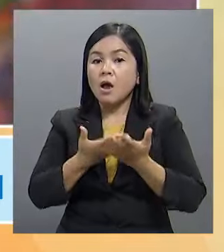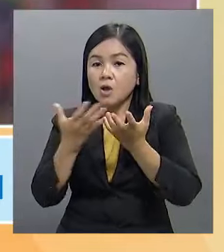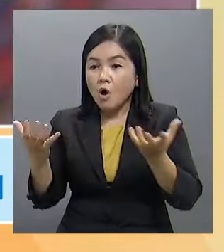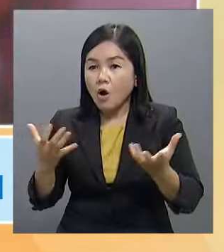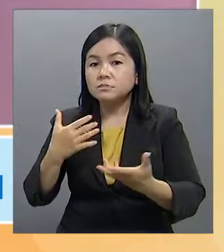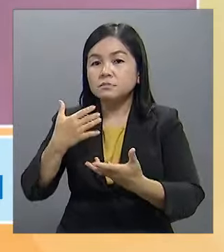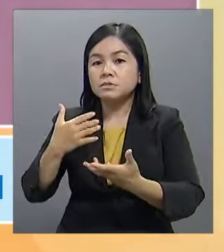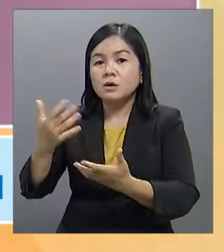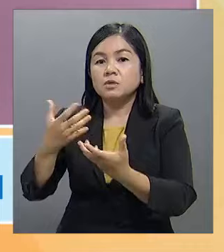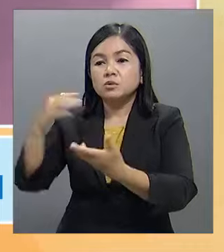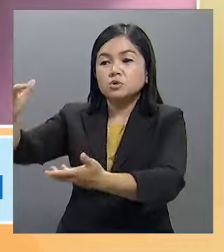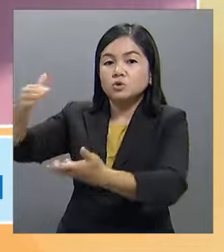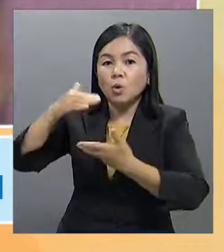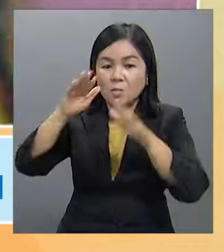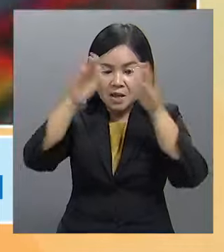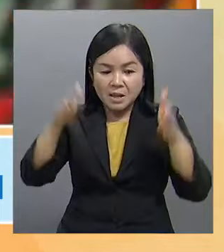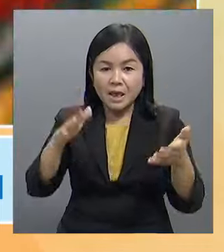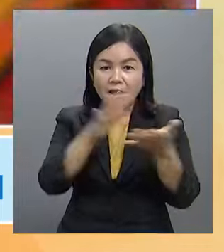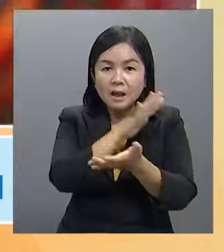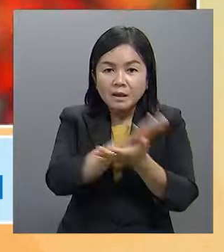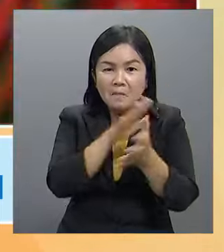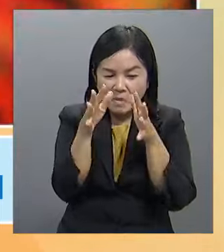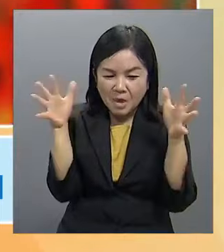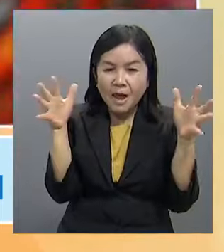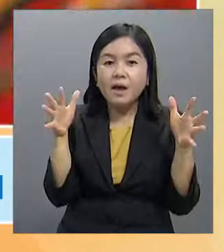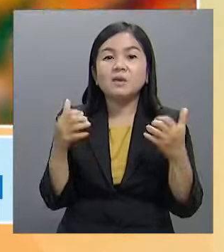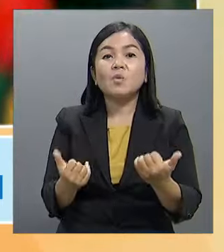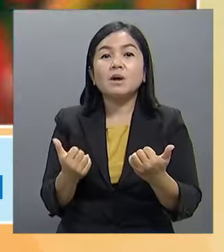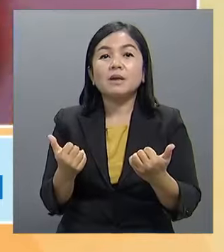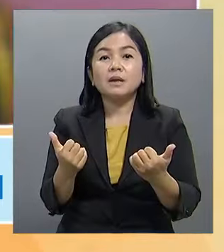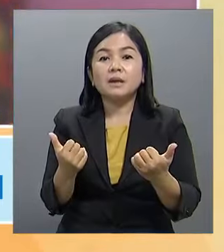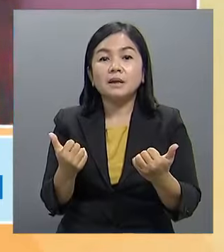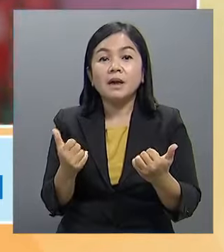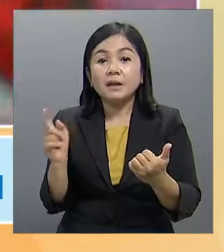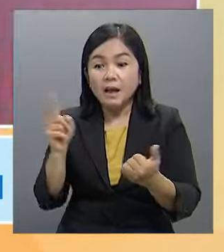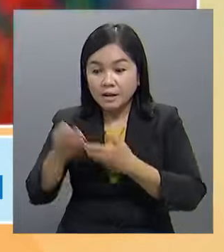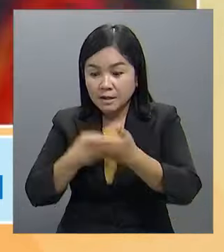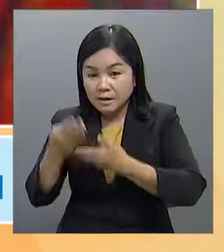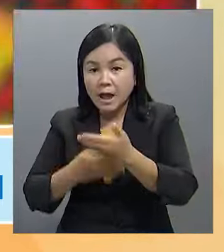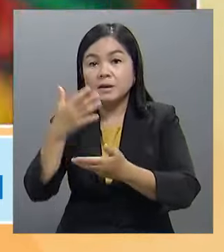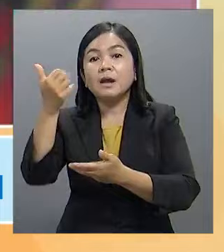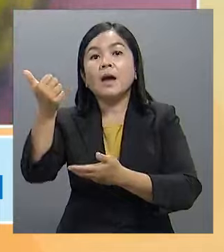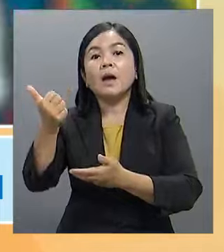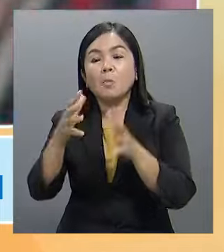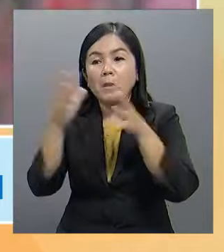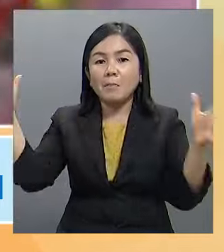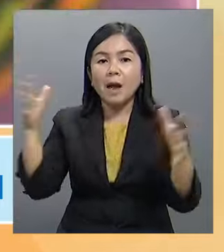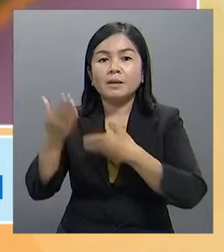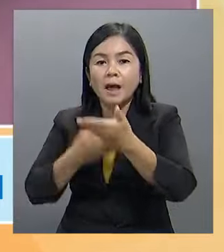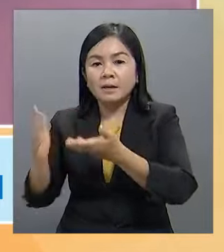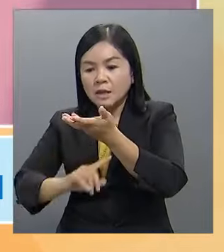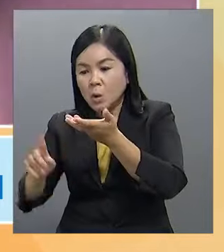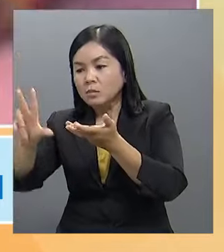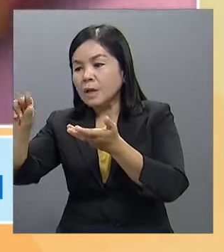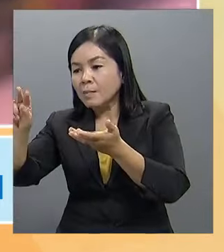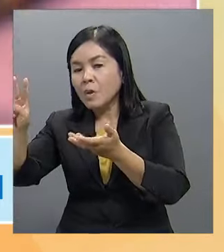างเงี้ยคุณผู้ชมโอ้โหขนไปเต็มคันรถเลยกะว่าวันนี้รวยแน่ๆขายได้ทั้งหมด32บาท ก็มันช่างต